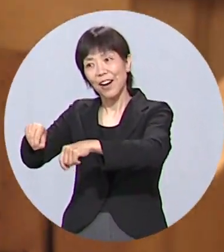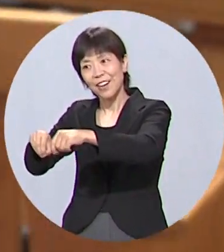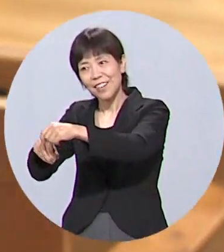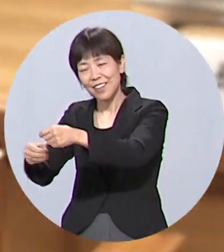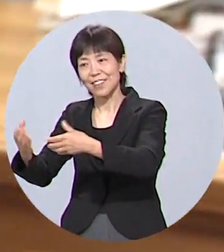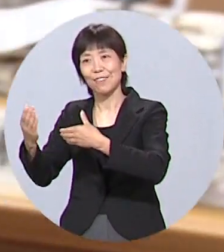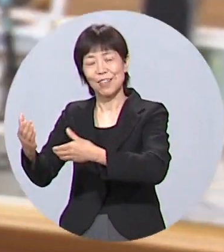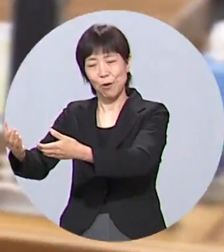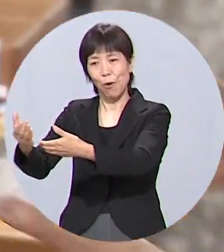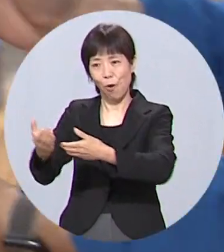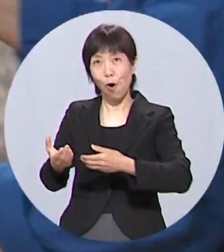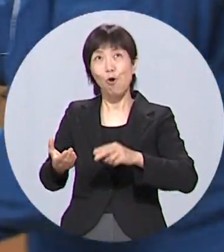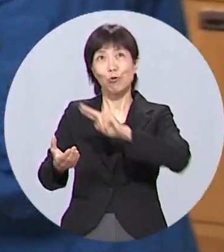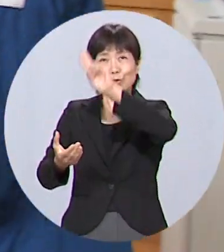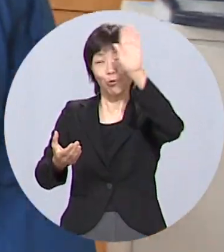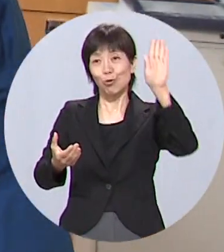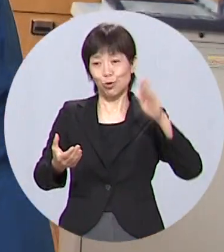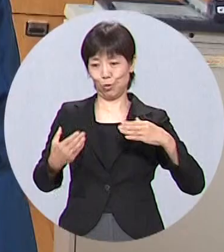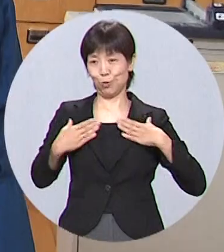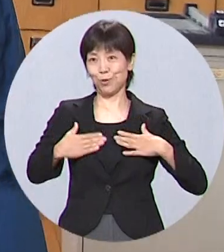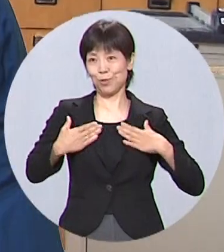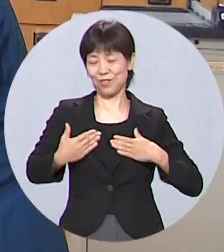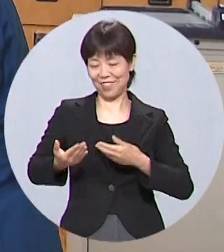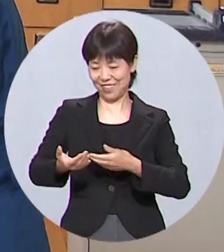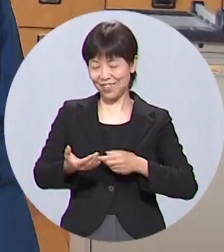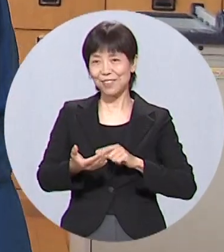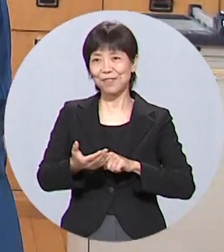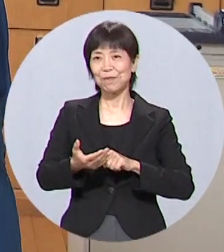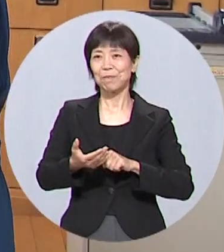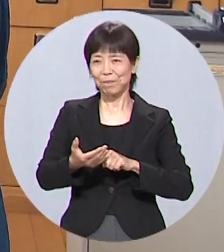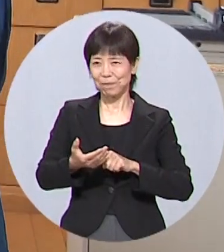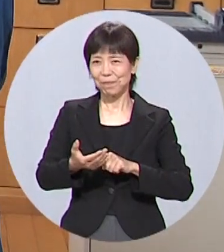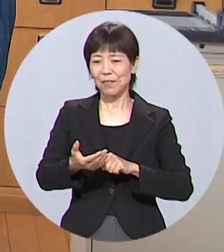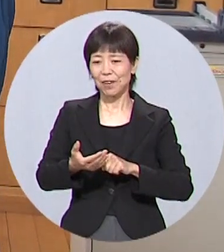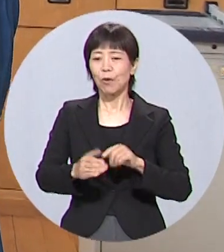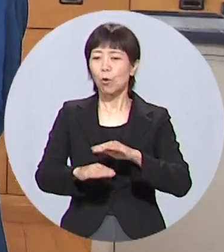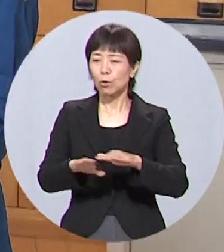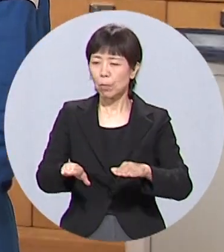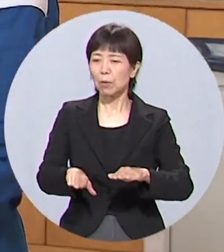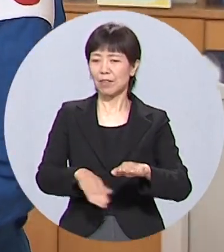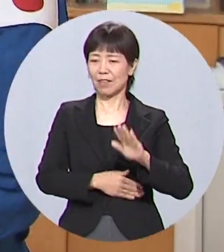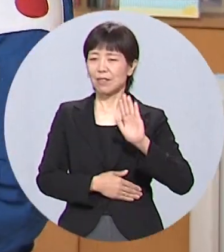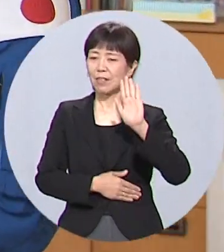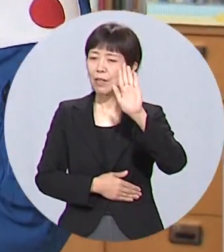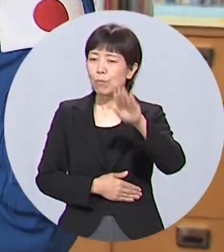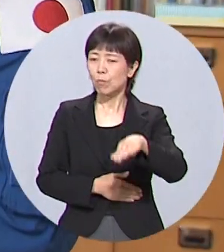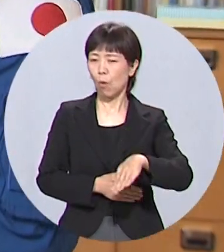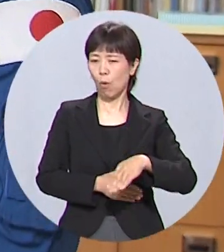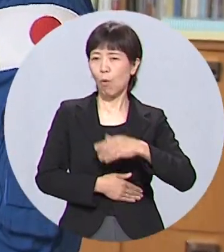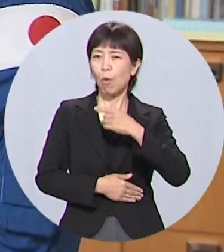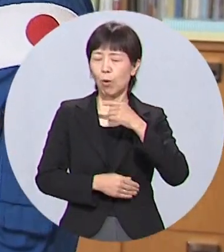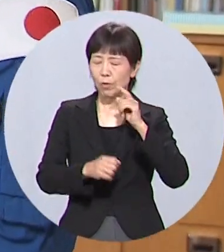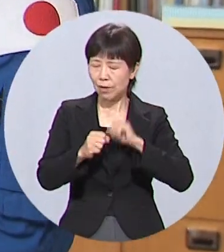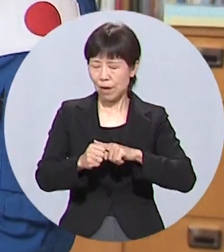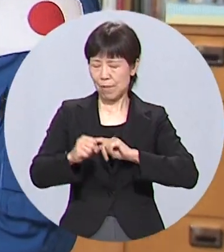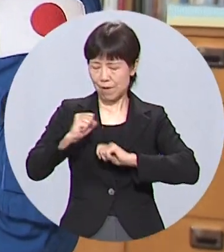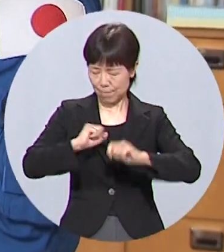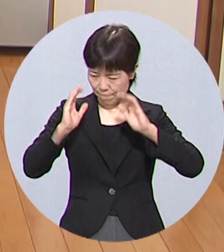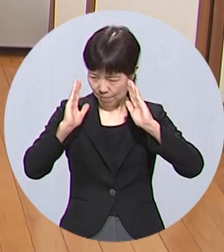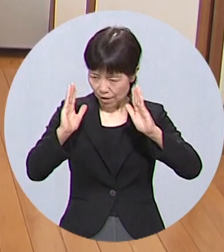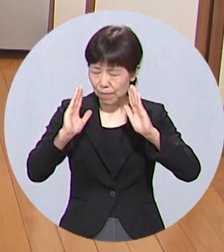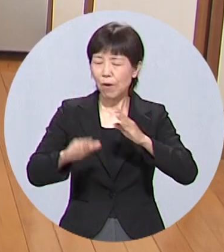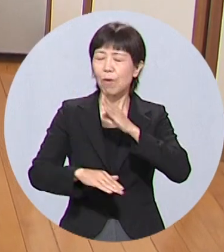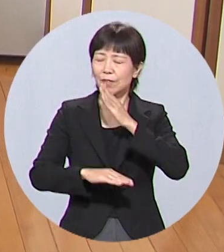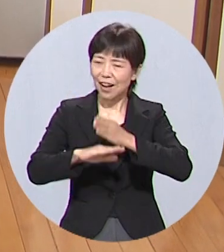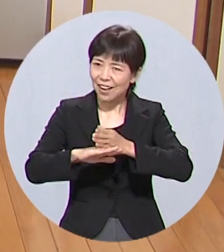は宇宙服を着た特製の埼玉マッチが手渡され、子どもたちの希望と未来につながる活動をしていただき